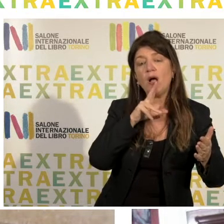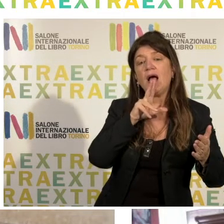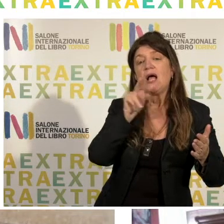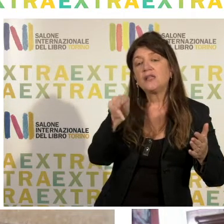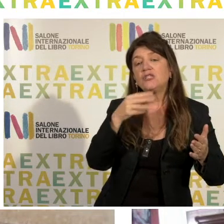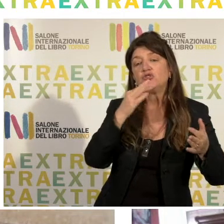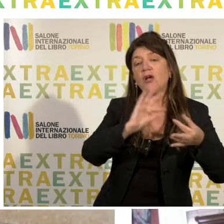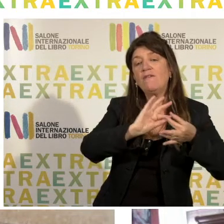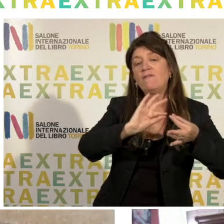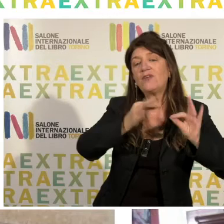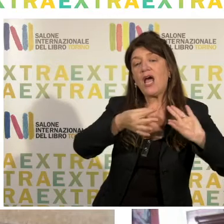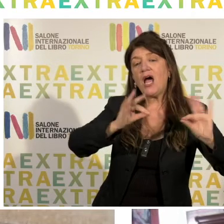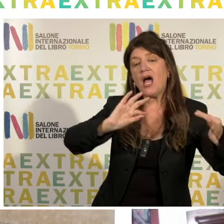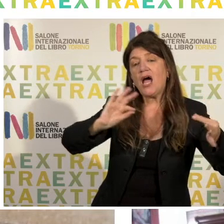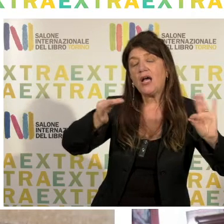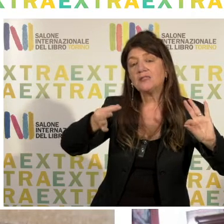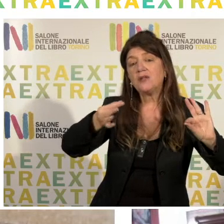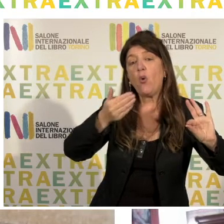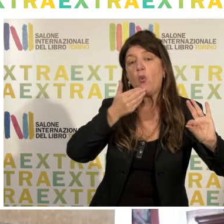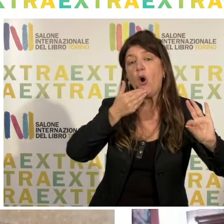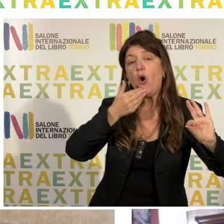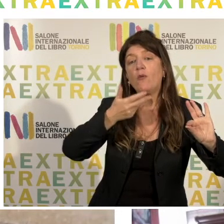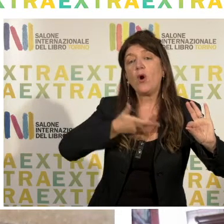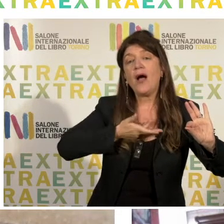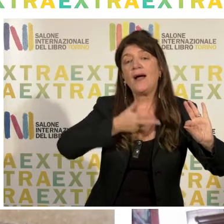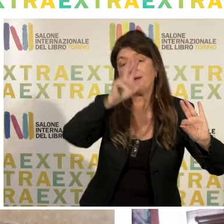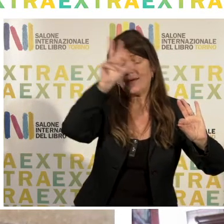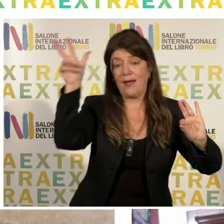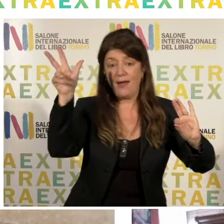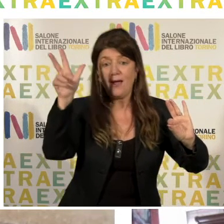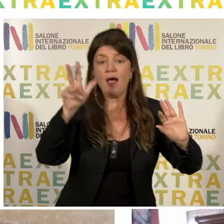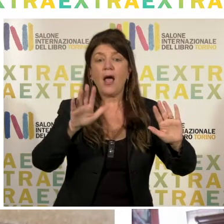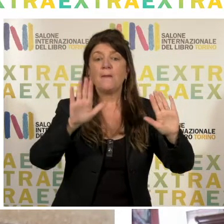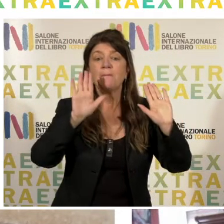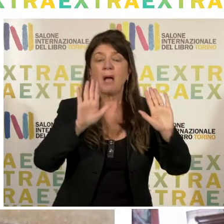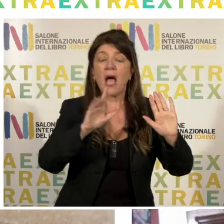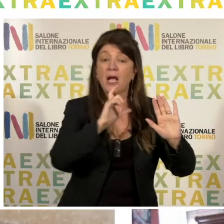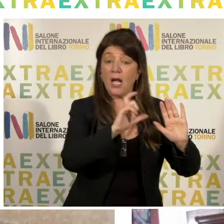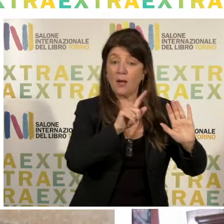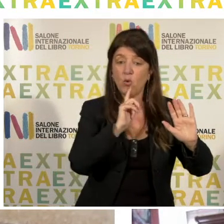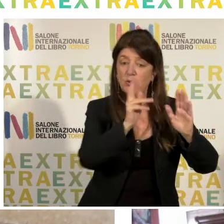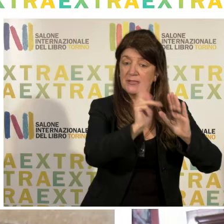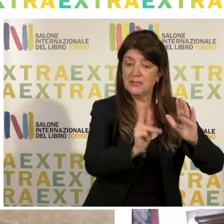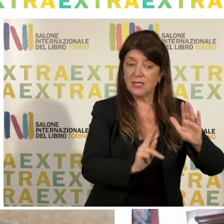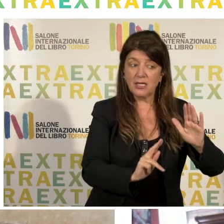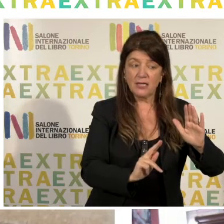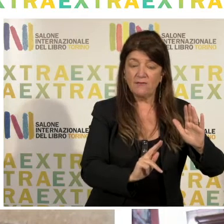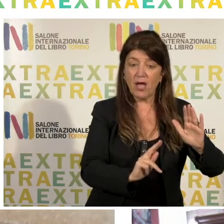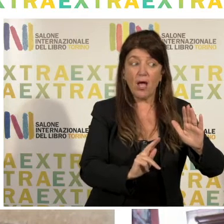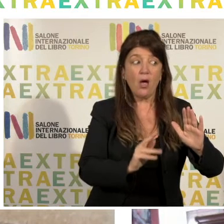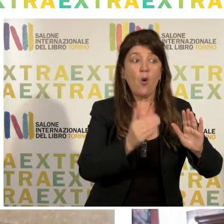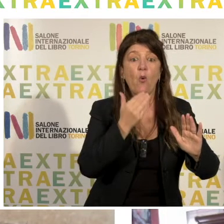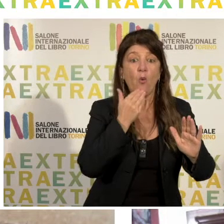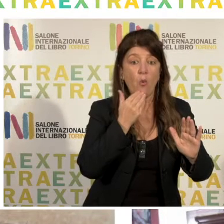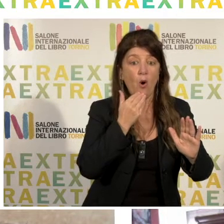di esorcizzare. Per Camus, però, l'uomo può sfuggire all'assurdo proprio attraverso